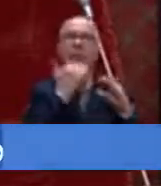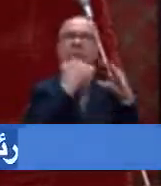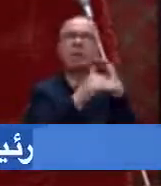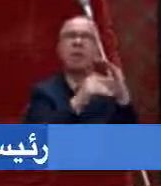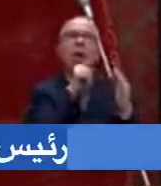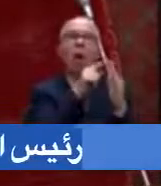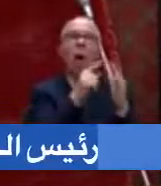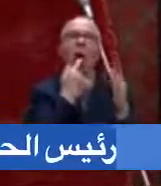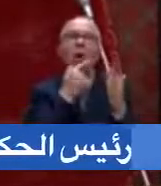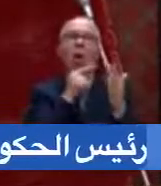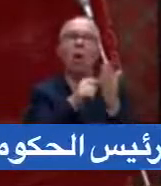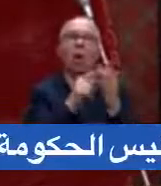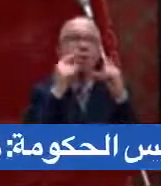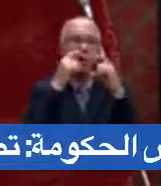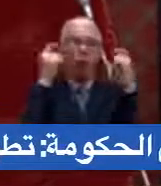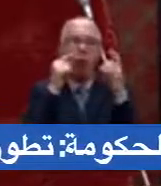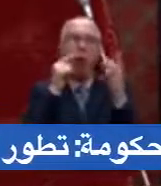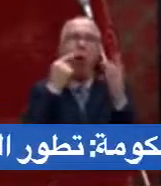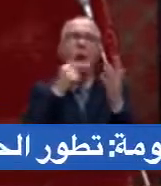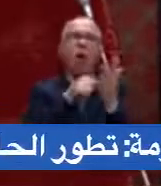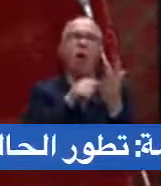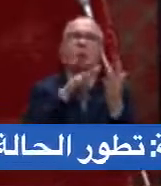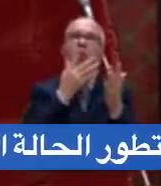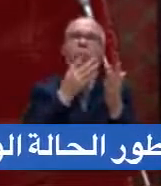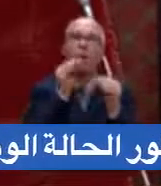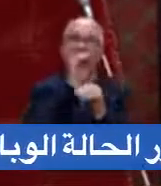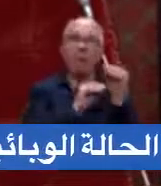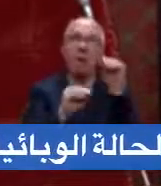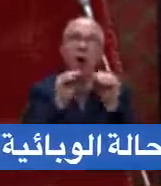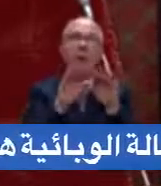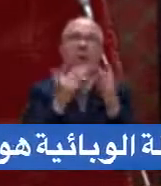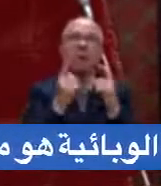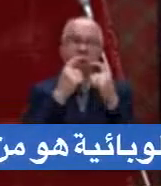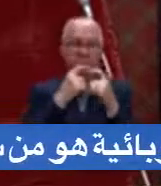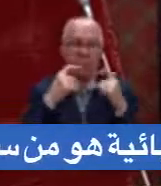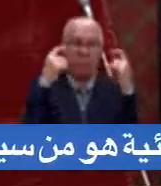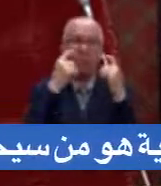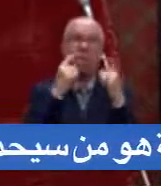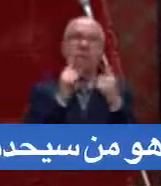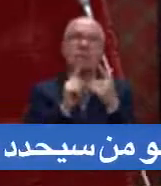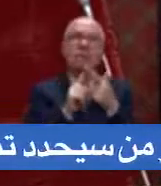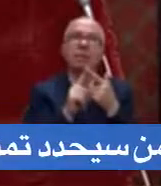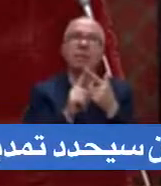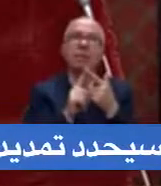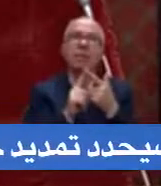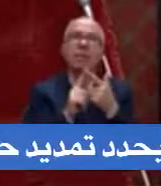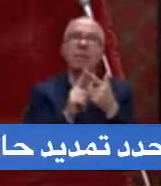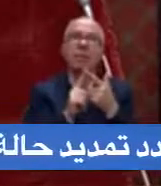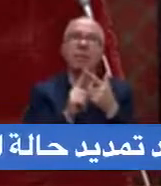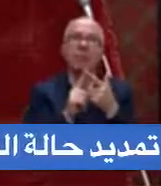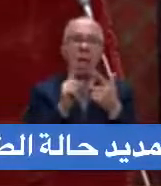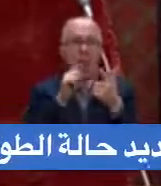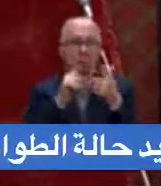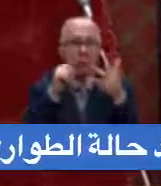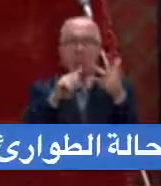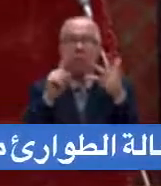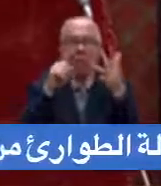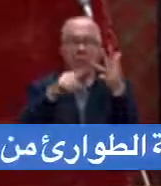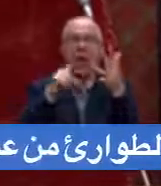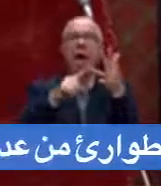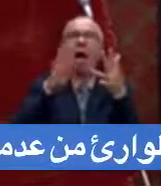هذه الكمامات اللي خصها الصناعية، اللي هي ماشي الكمامات من النوع الثاني ولا من النوع الثالث، هي من النوع الرابع، هي ماشي الكمامات